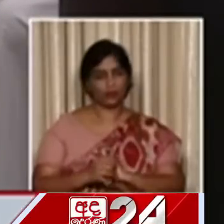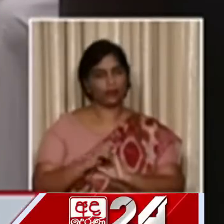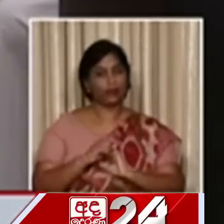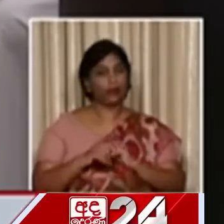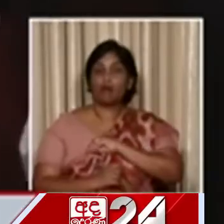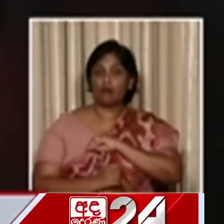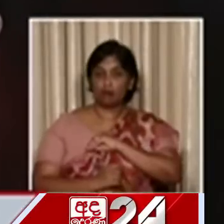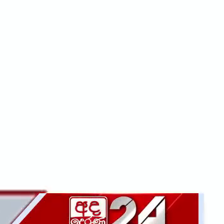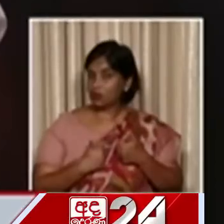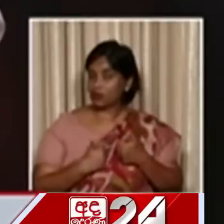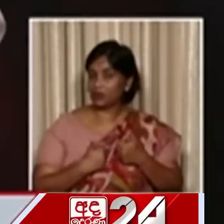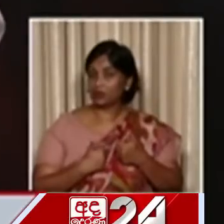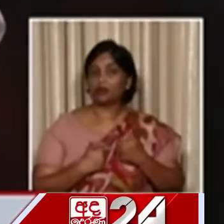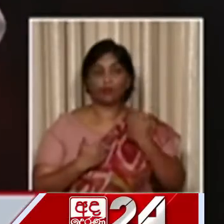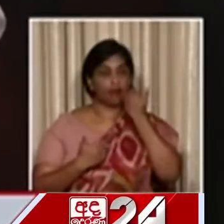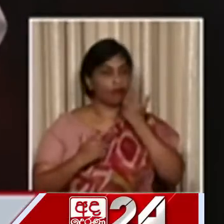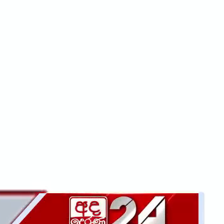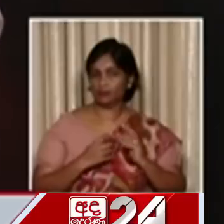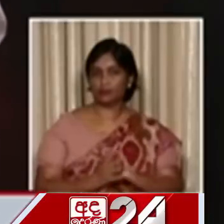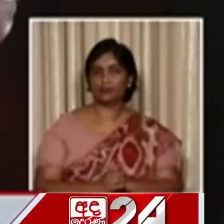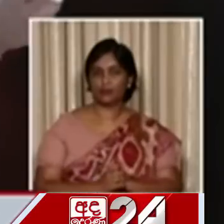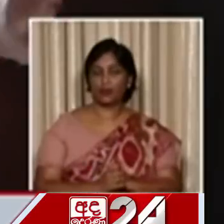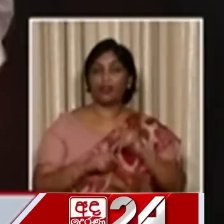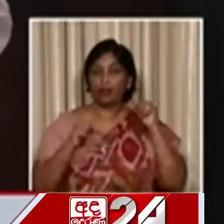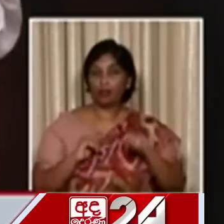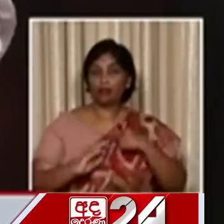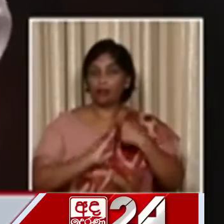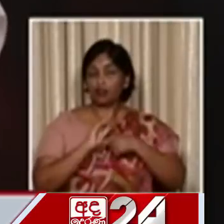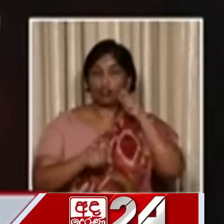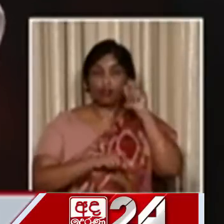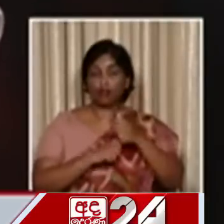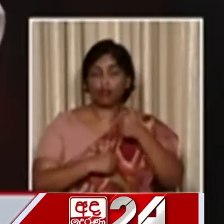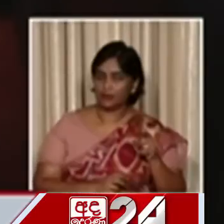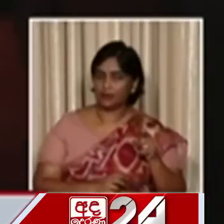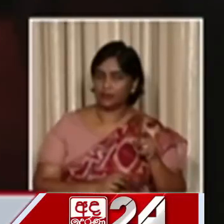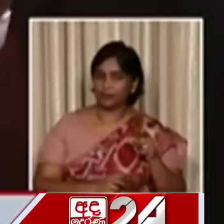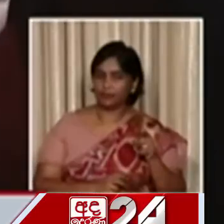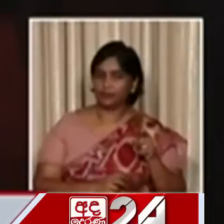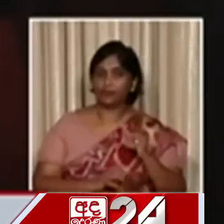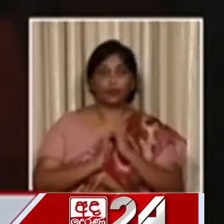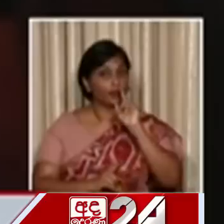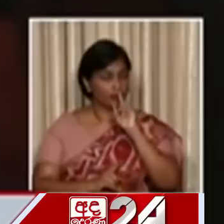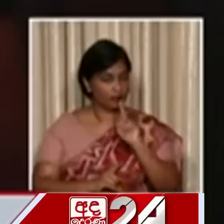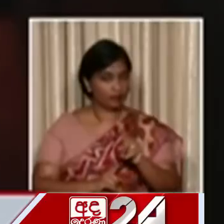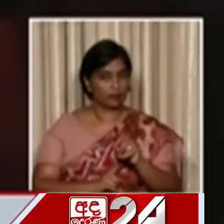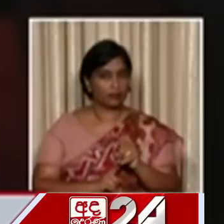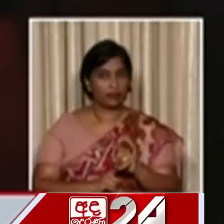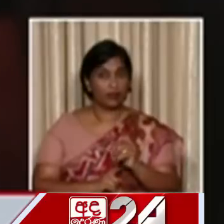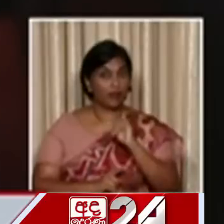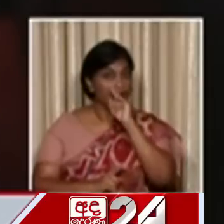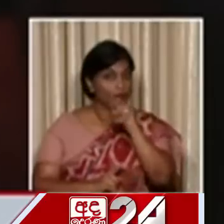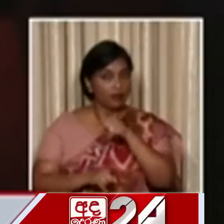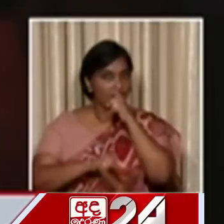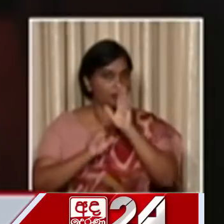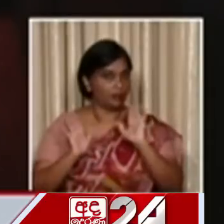පරම ලාභය හොඳ සෞඛ්‍ය සම්පන්න ජීවිතයක්. අද රටේ ජනතාවට පරම ලාභය අහිමි වෙලා. ඇමතිවරයා කියනවා වැරදි ගැන කතා